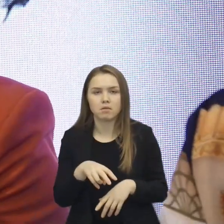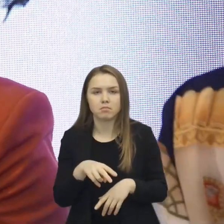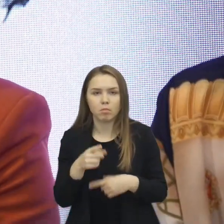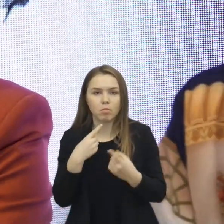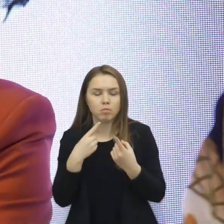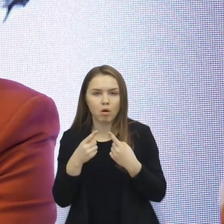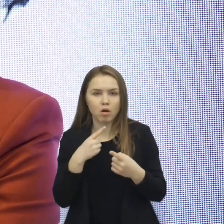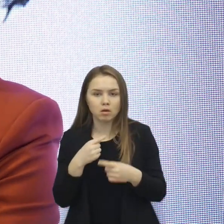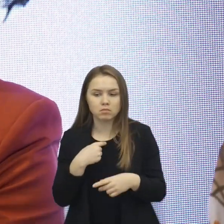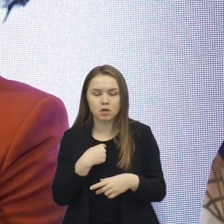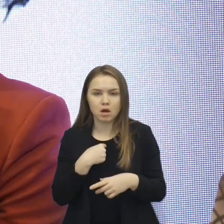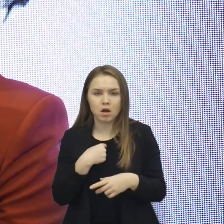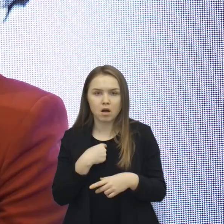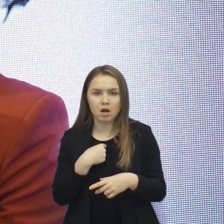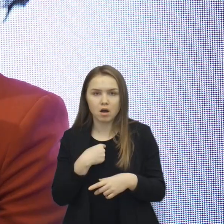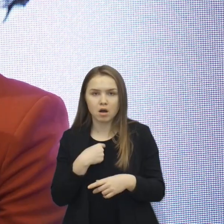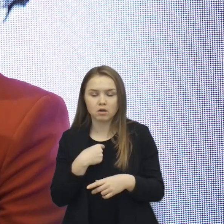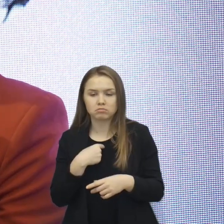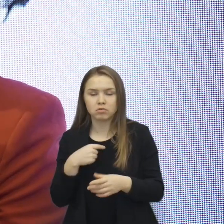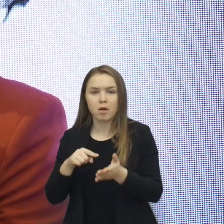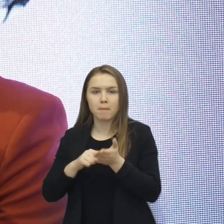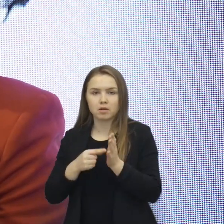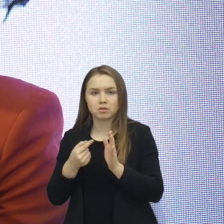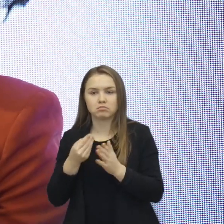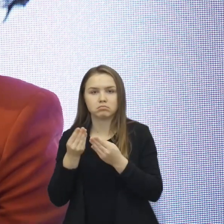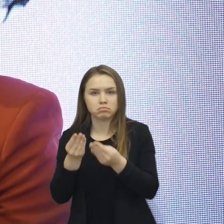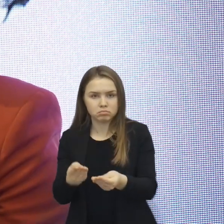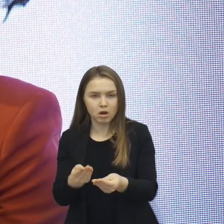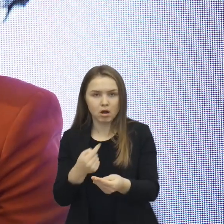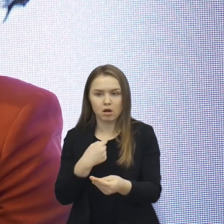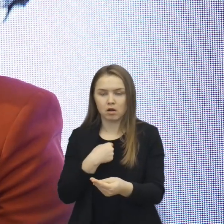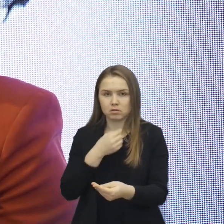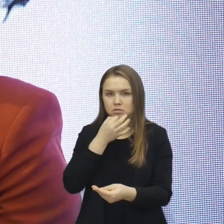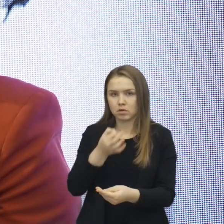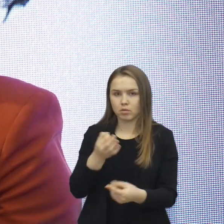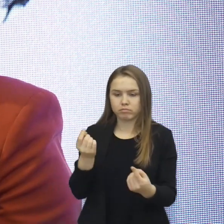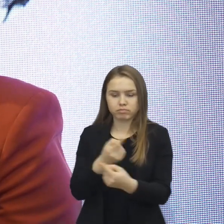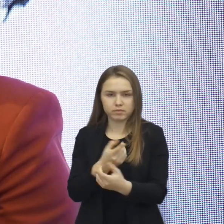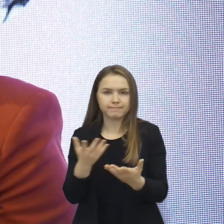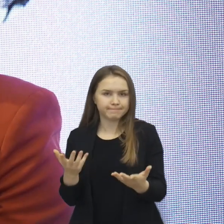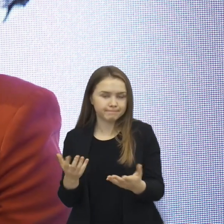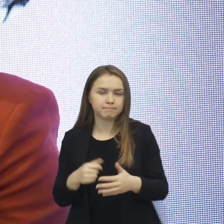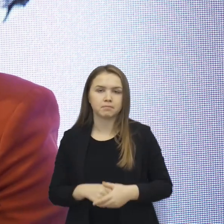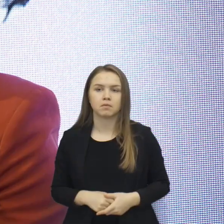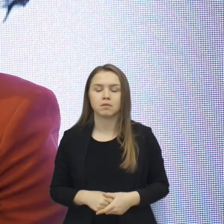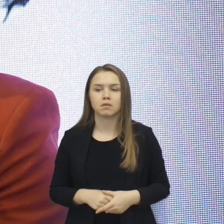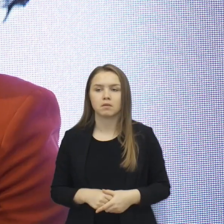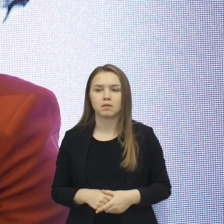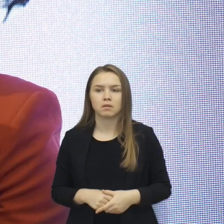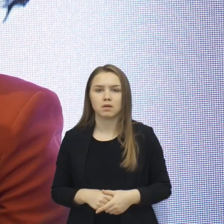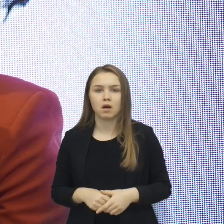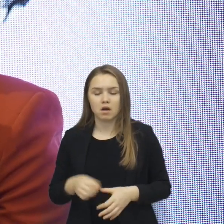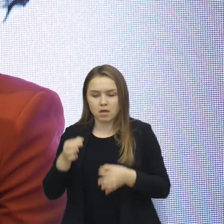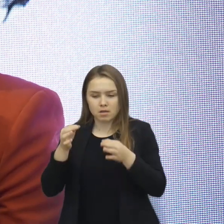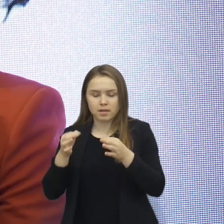ne? Tikrai turbūt ne tokiais žodžiais sako tiesiogiai žmogui. Ir iš esmės ta